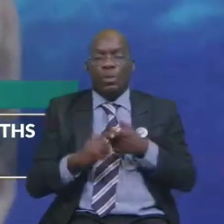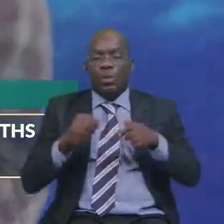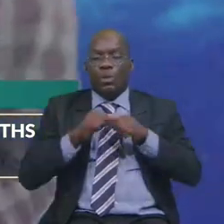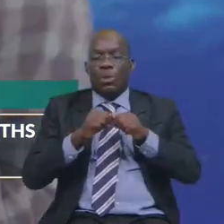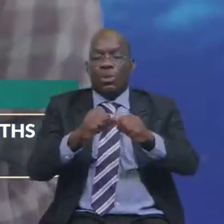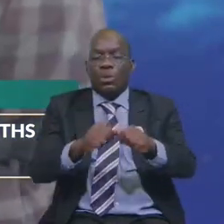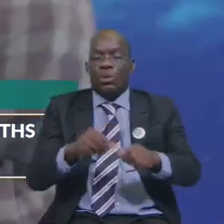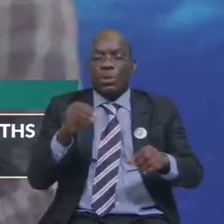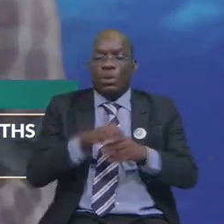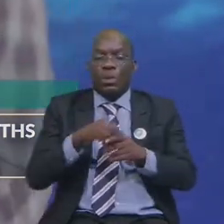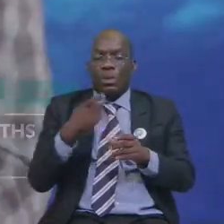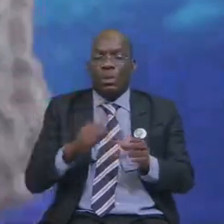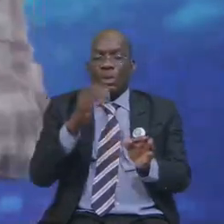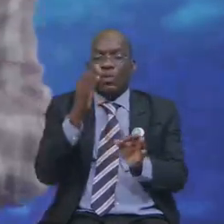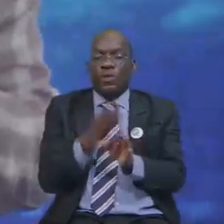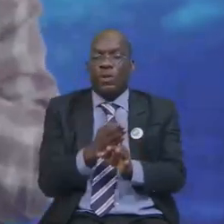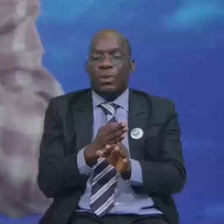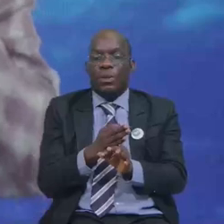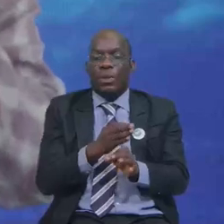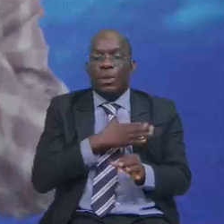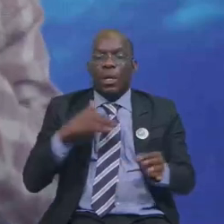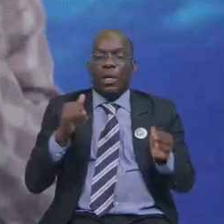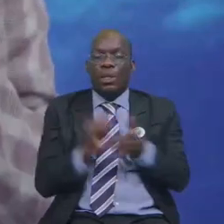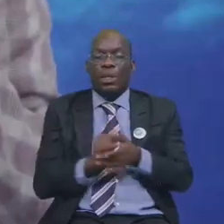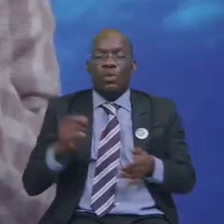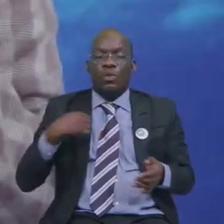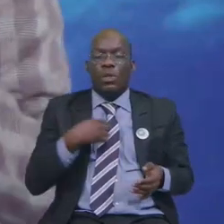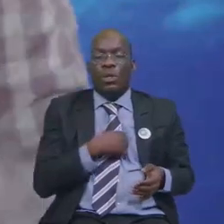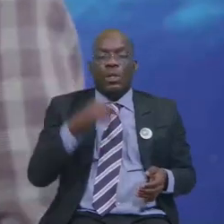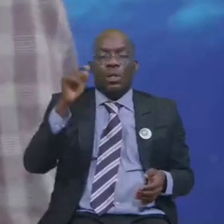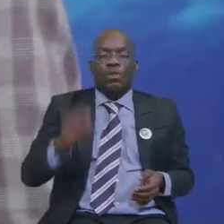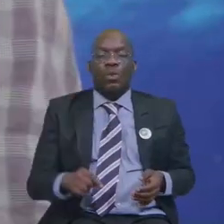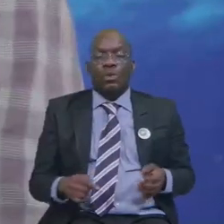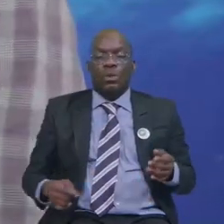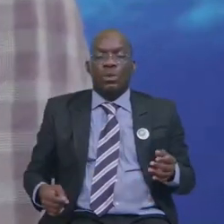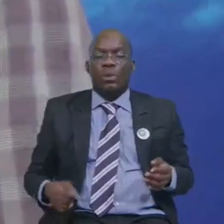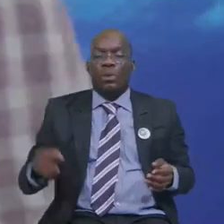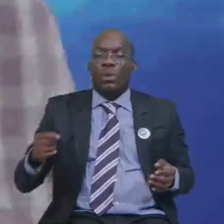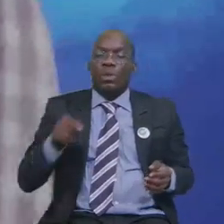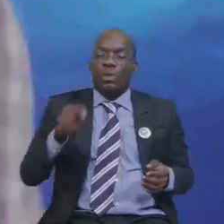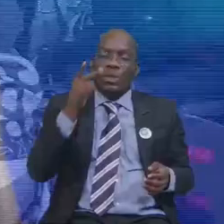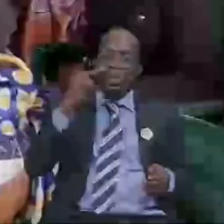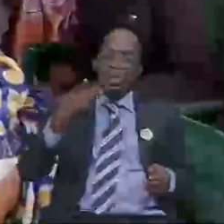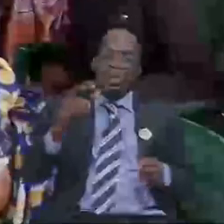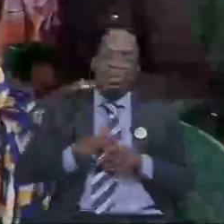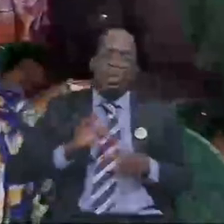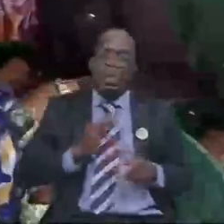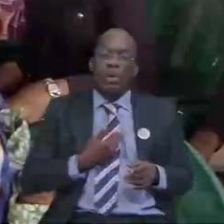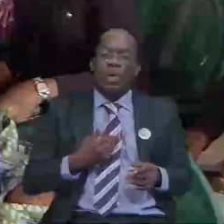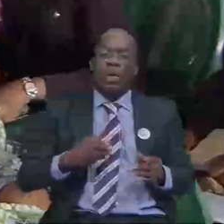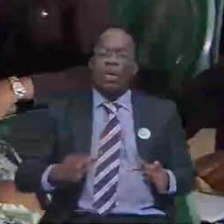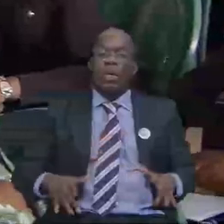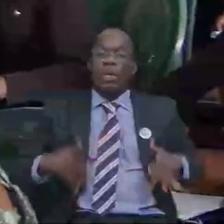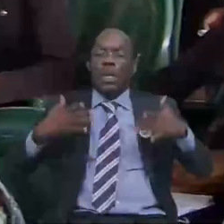et disons que c'est pas beaucoup de tribulations qui nous faut ouais dans nos vies il faut